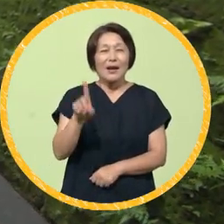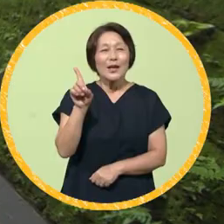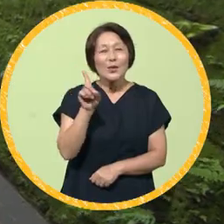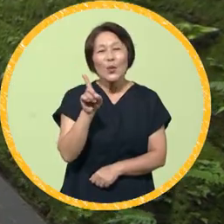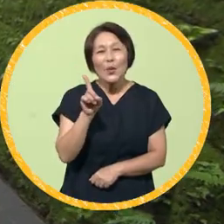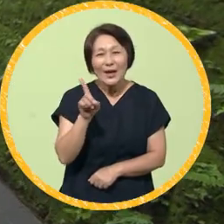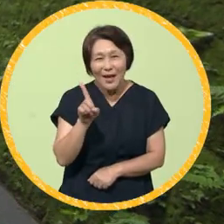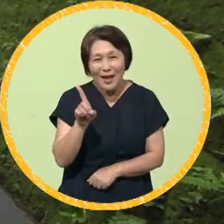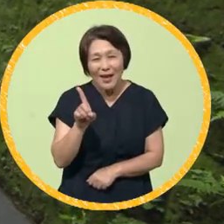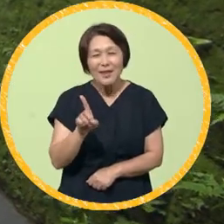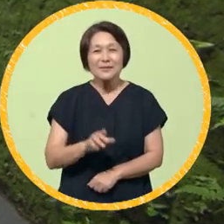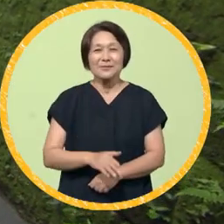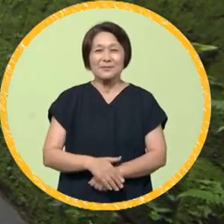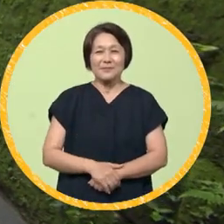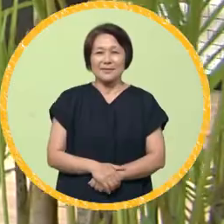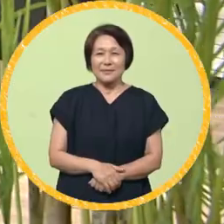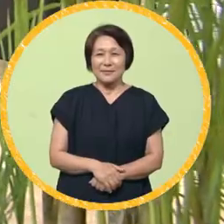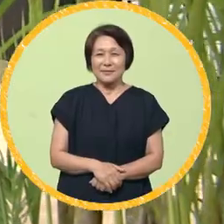な。